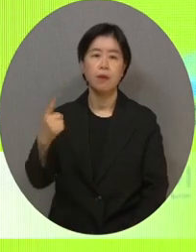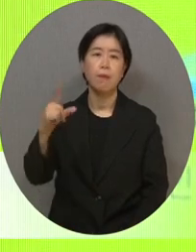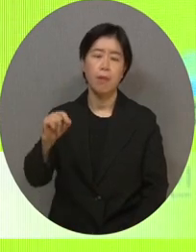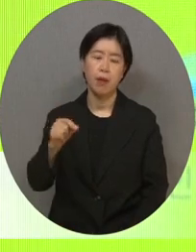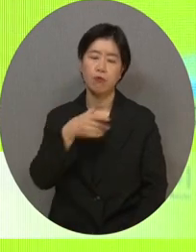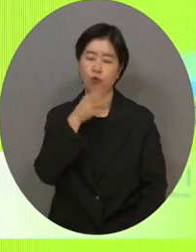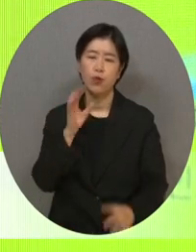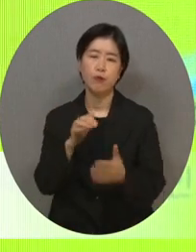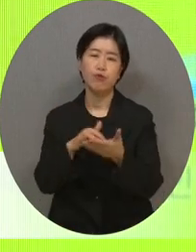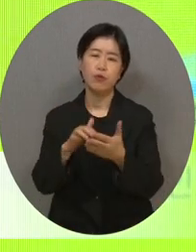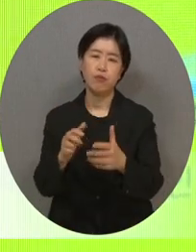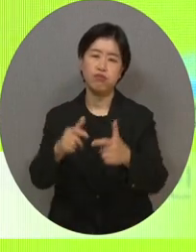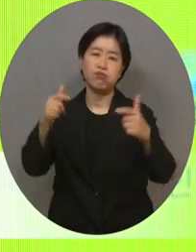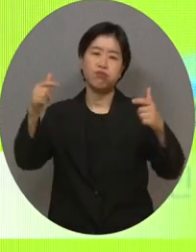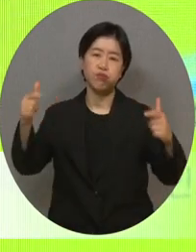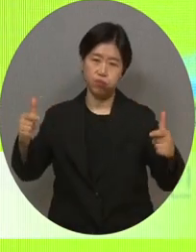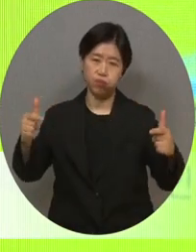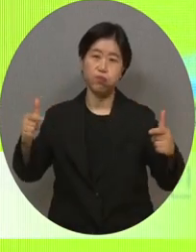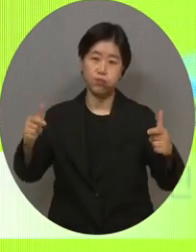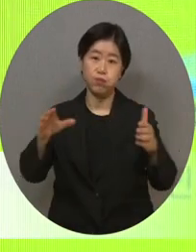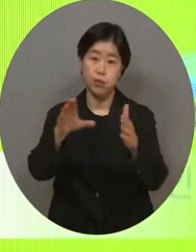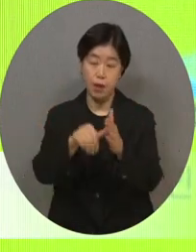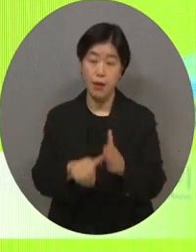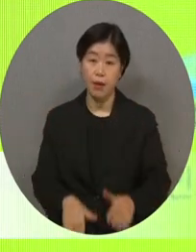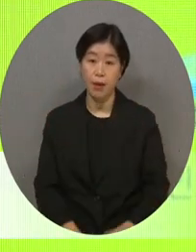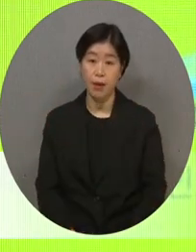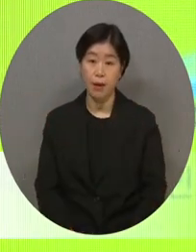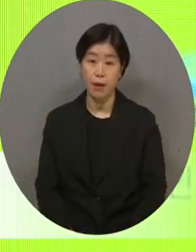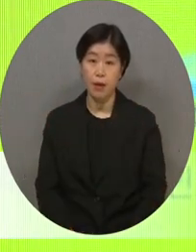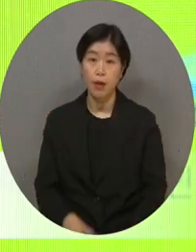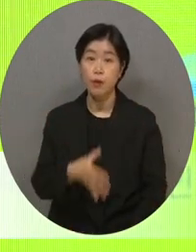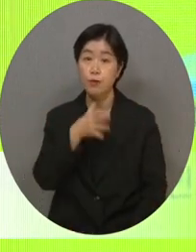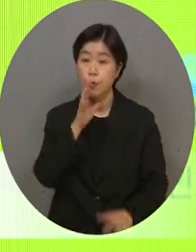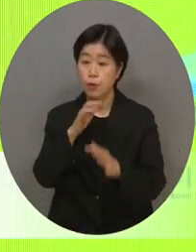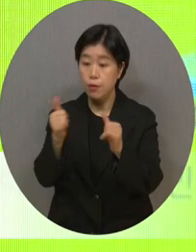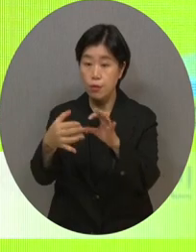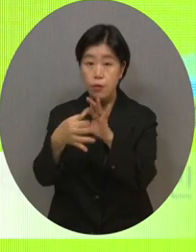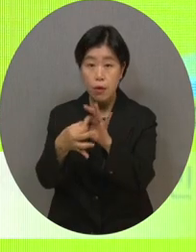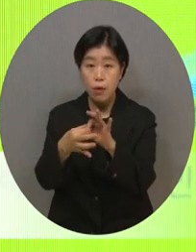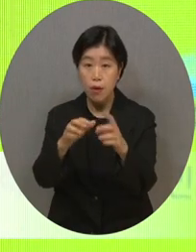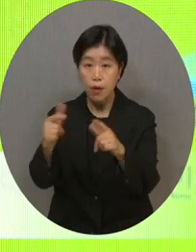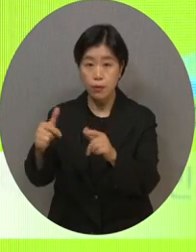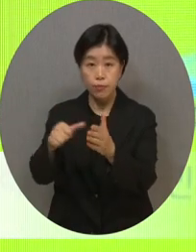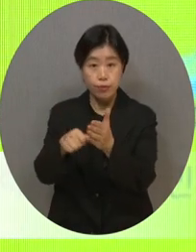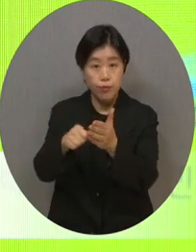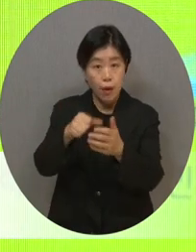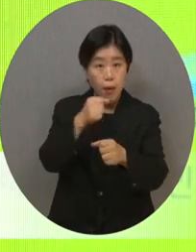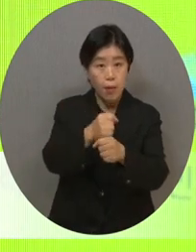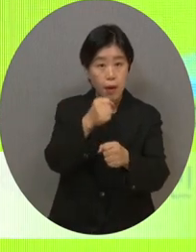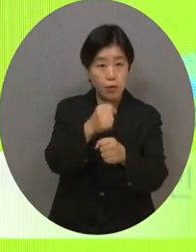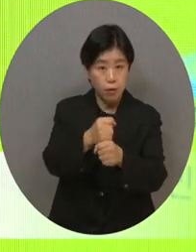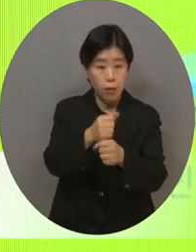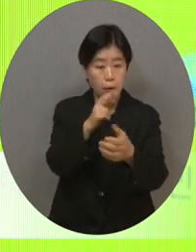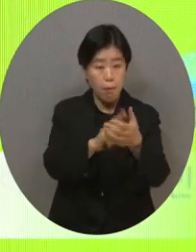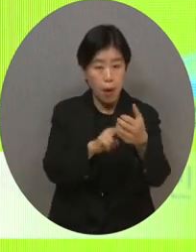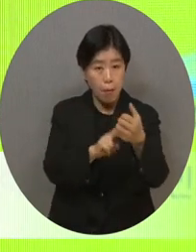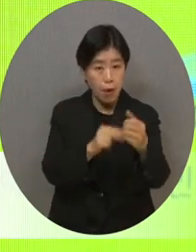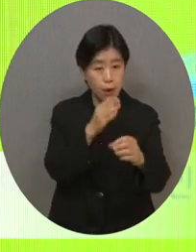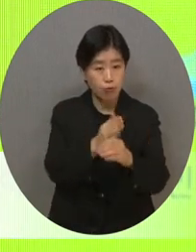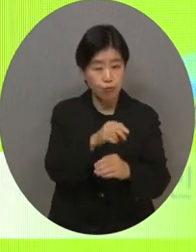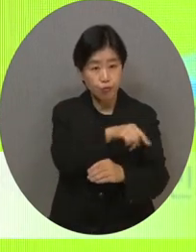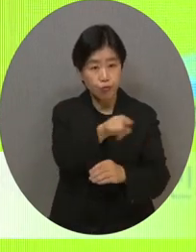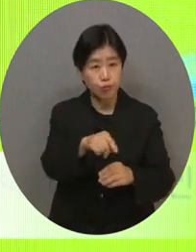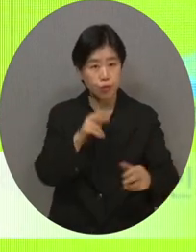맞으면서 노인 관련 제품을 생산 판매하고 있는 기업들의